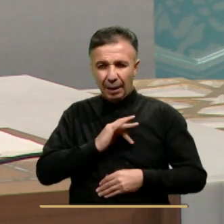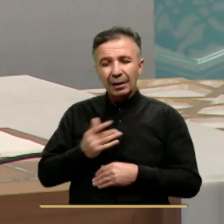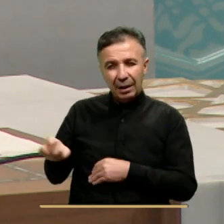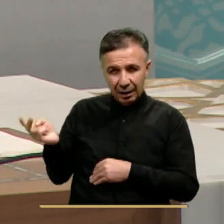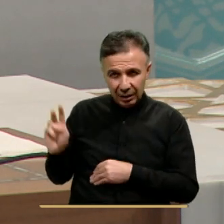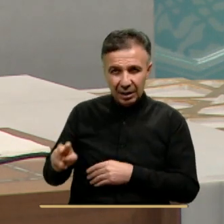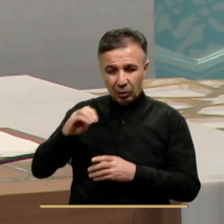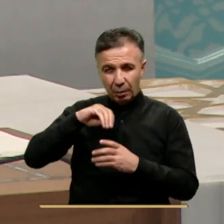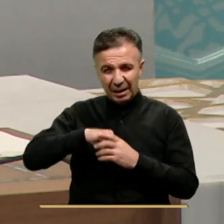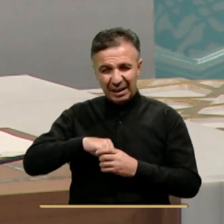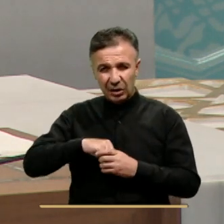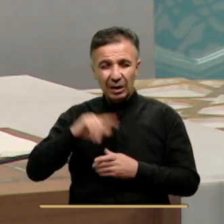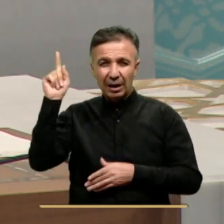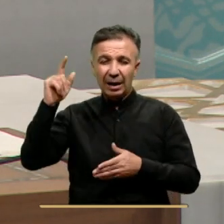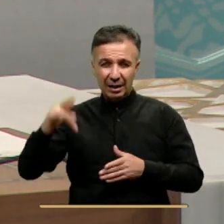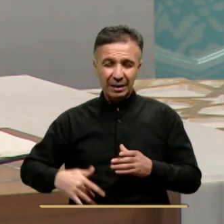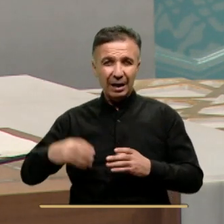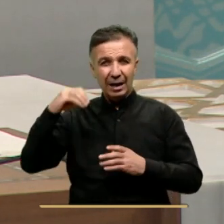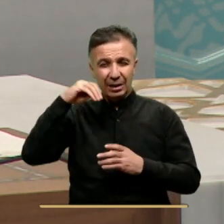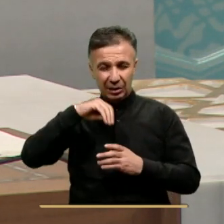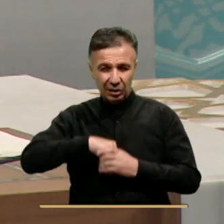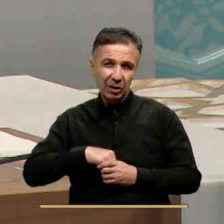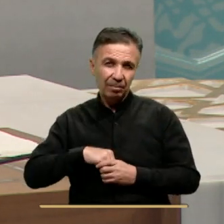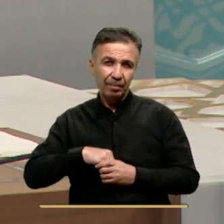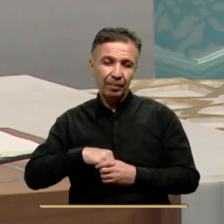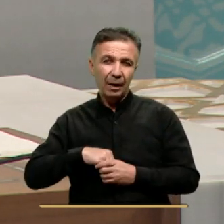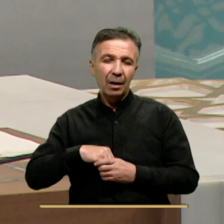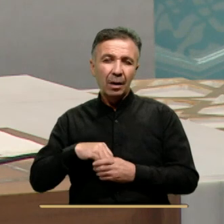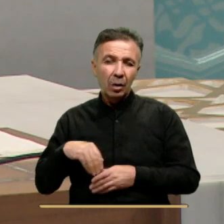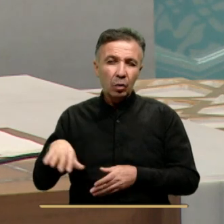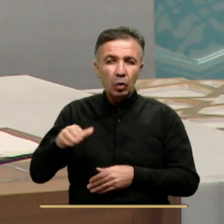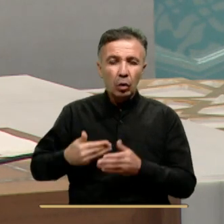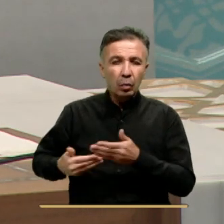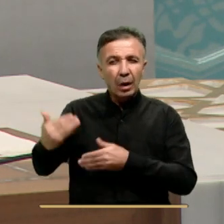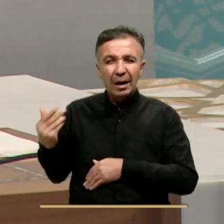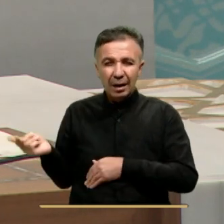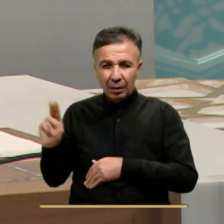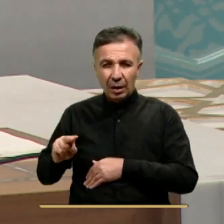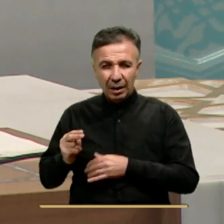rızası için Allah'ın rızasına nail olmak için tüm geçmişlerimiz